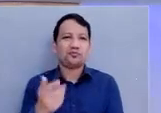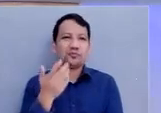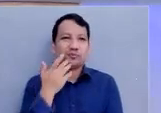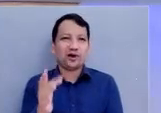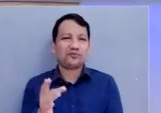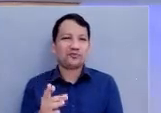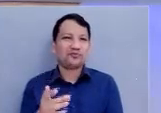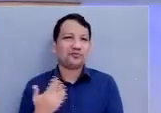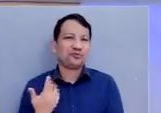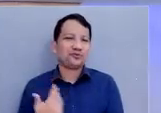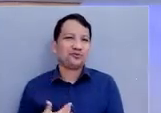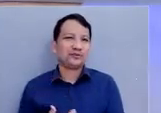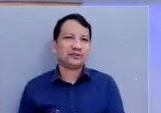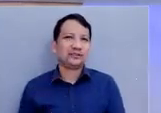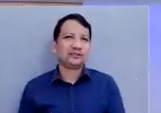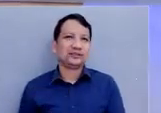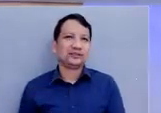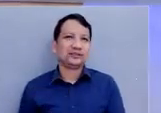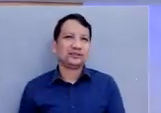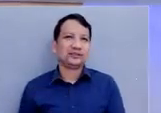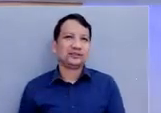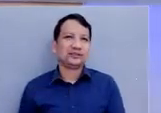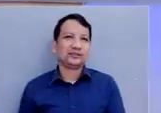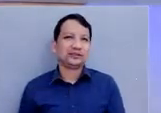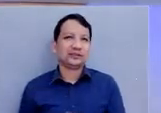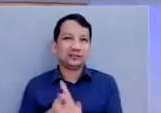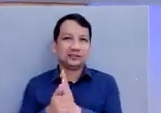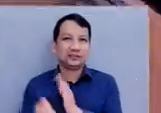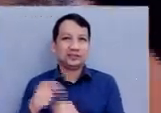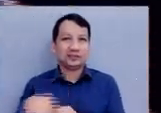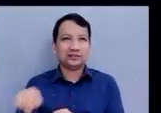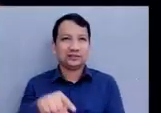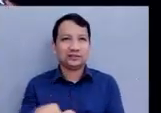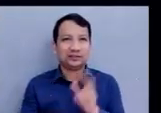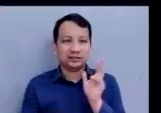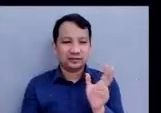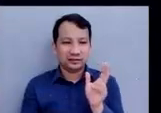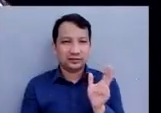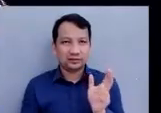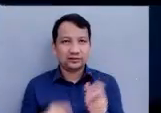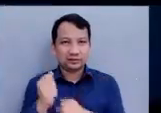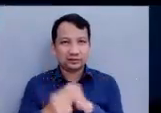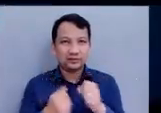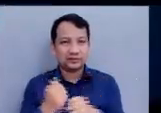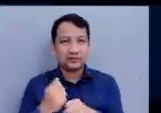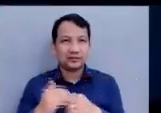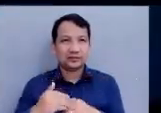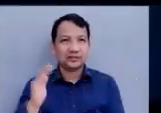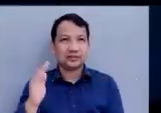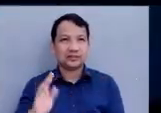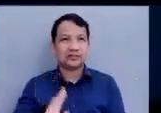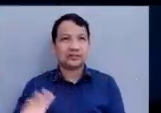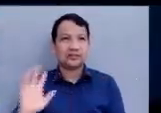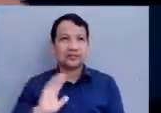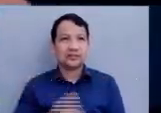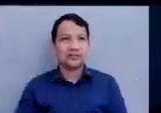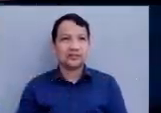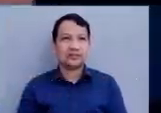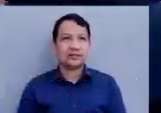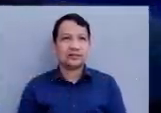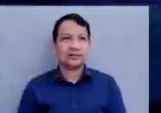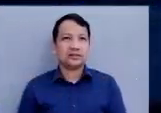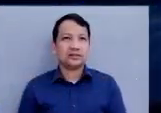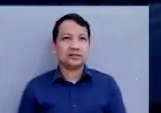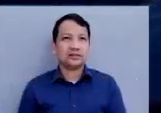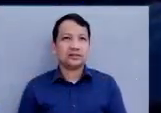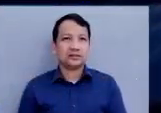matanong ko syempre ikaw Edwin ang ano ang expert dito dahil 30 plus years Anong pinakapaborito mo sa mga handa n Alam niyo kung saakin kakaiba